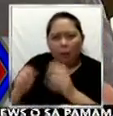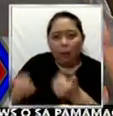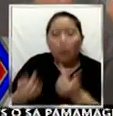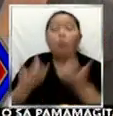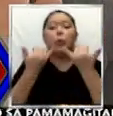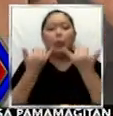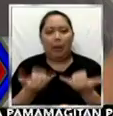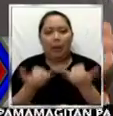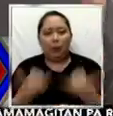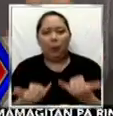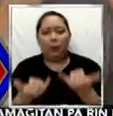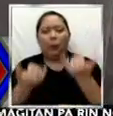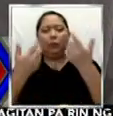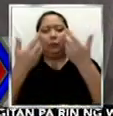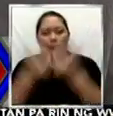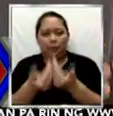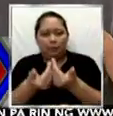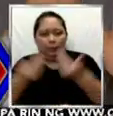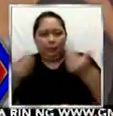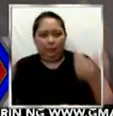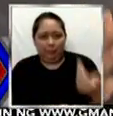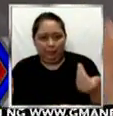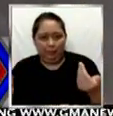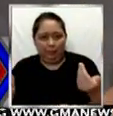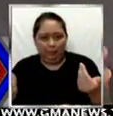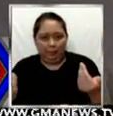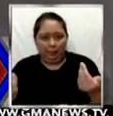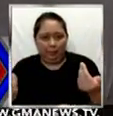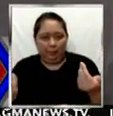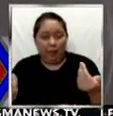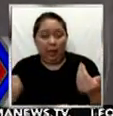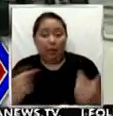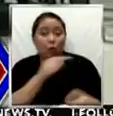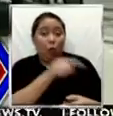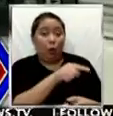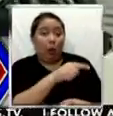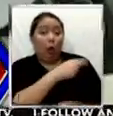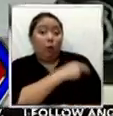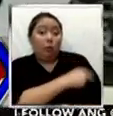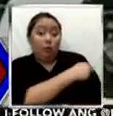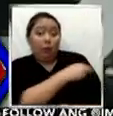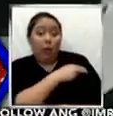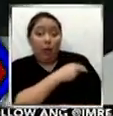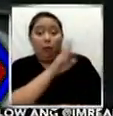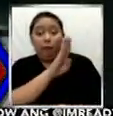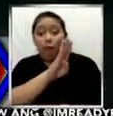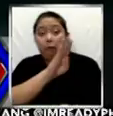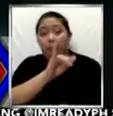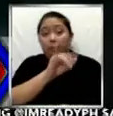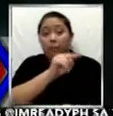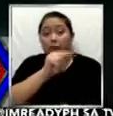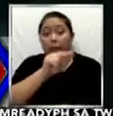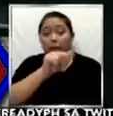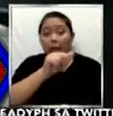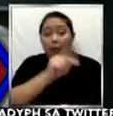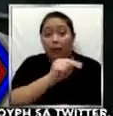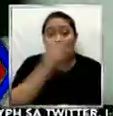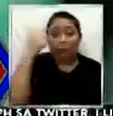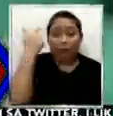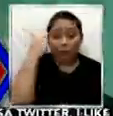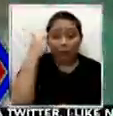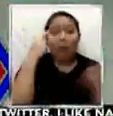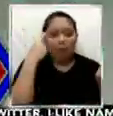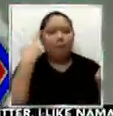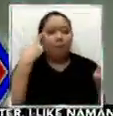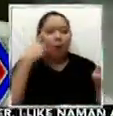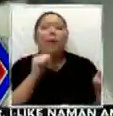hindi PUI na pasyente. Gumulong na rin ang hatid sundon na serbisyo ng Binyan LGU para sa mga nagda-dialysis ng mga residente para hindi